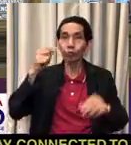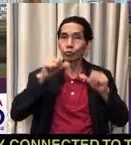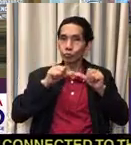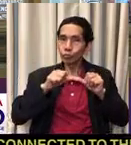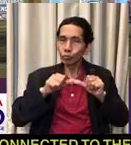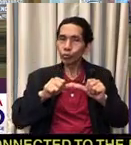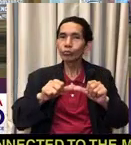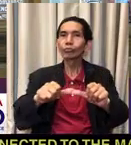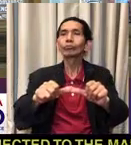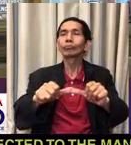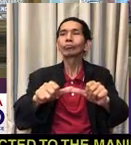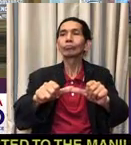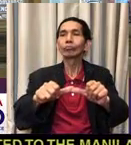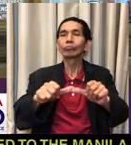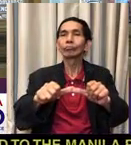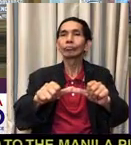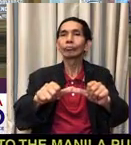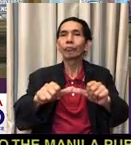consistent.